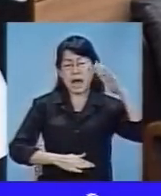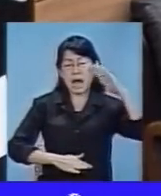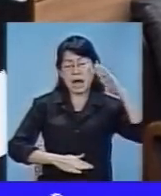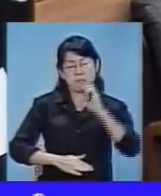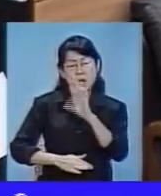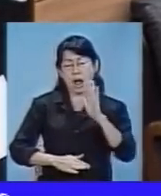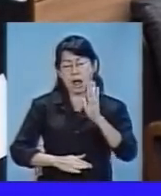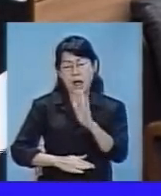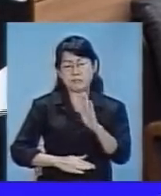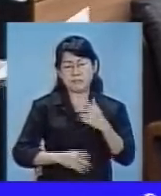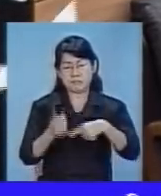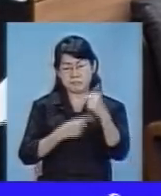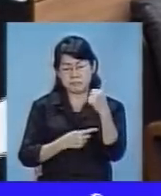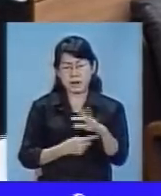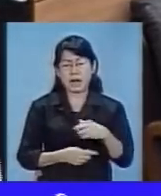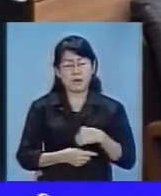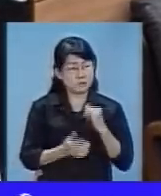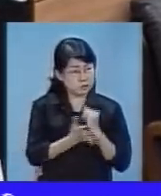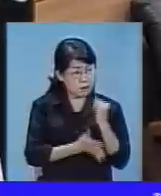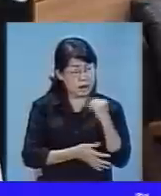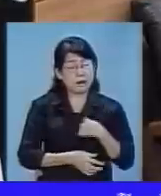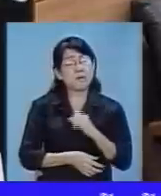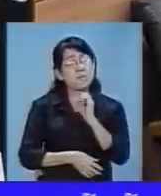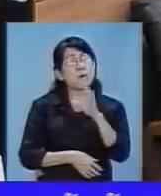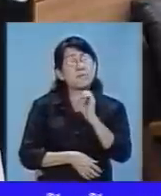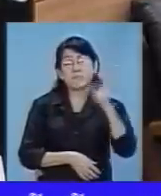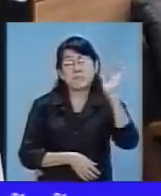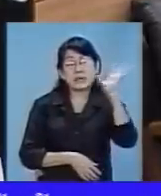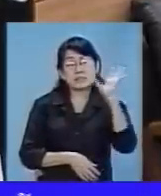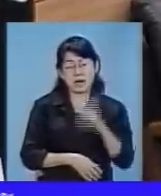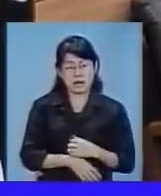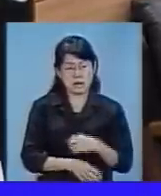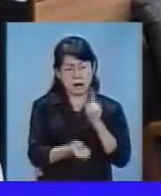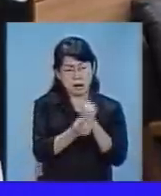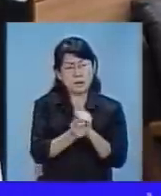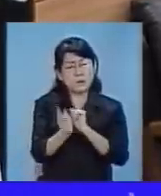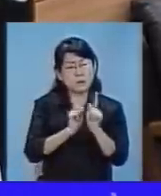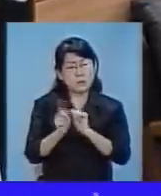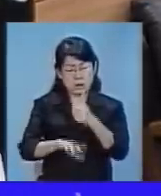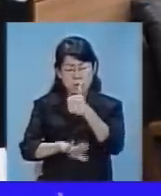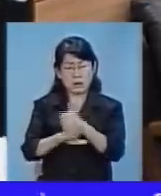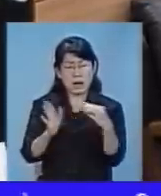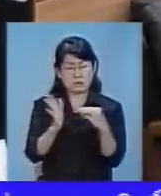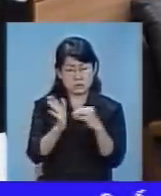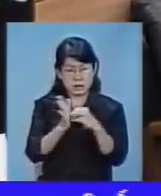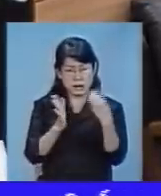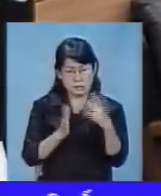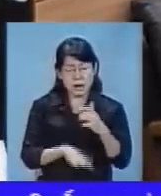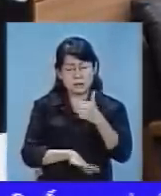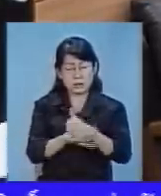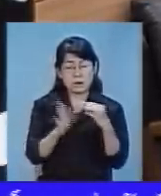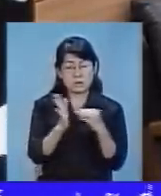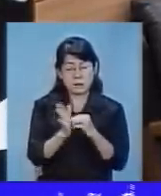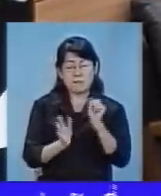ผมเป็นคนประสานเองแล้วคุยกับท่านผู้ว่าราชการกรุงเทพมหานครฮะท่านเองก็บอกจะหาทางเอาของเข้าไปให้นะครับผม